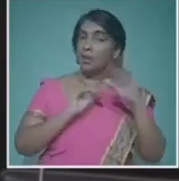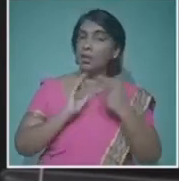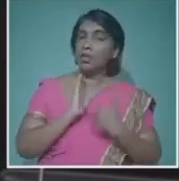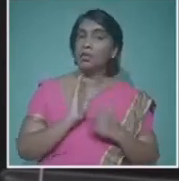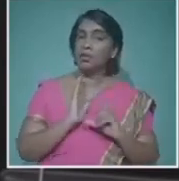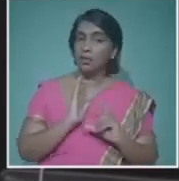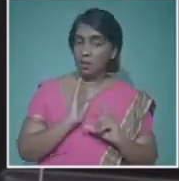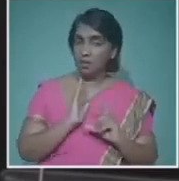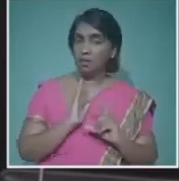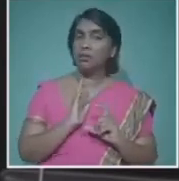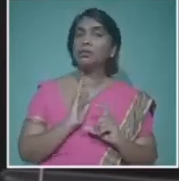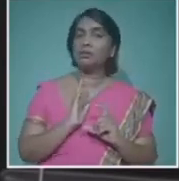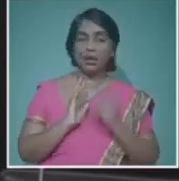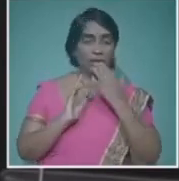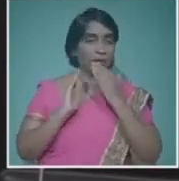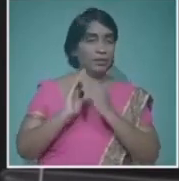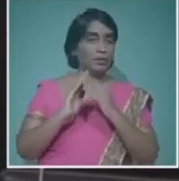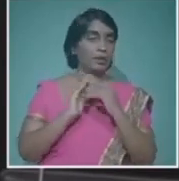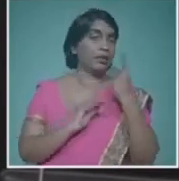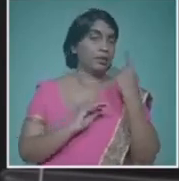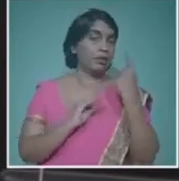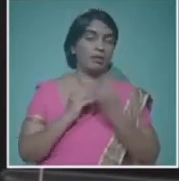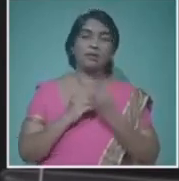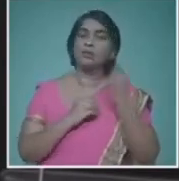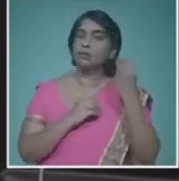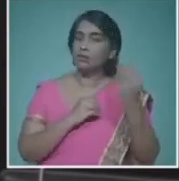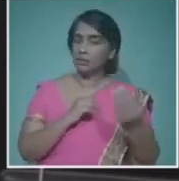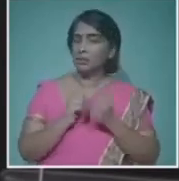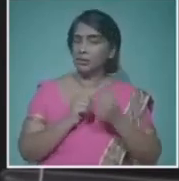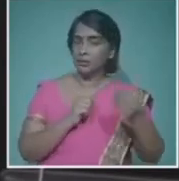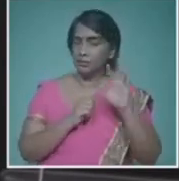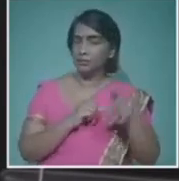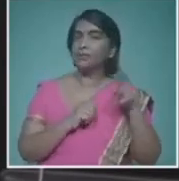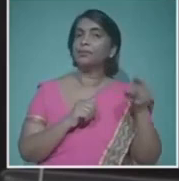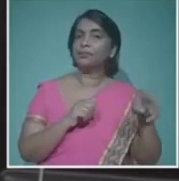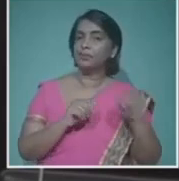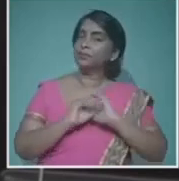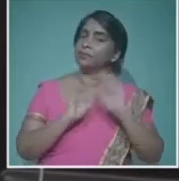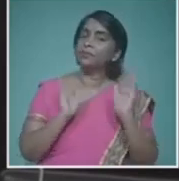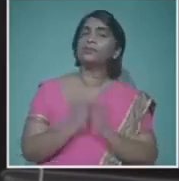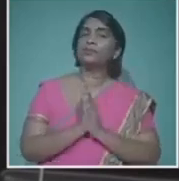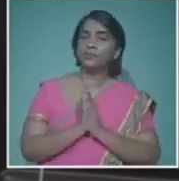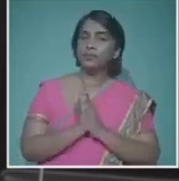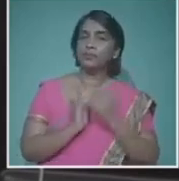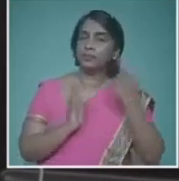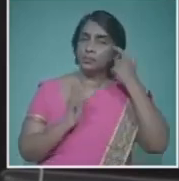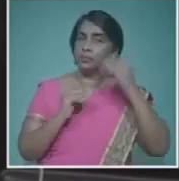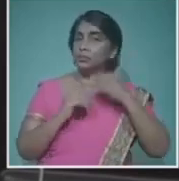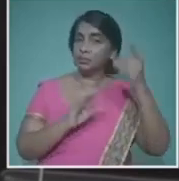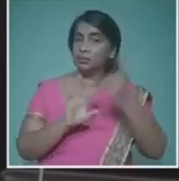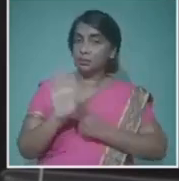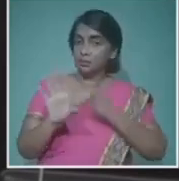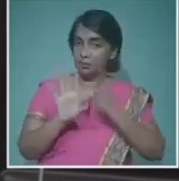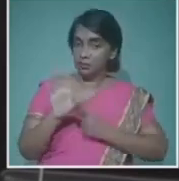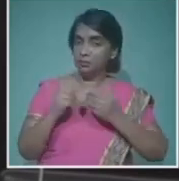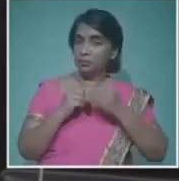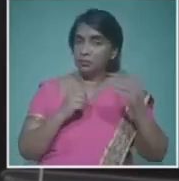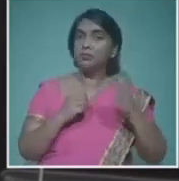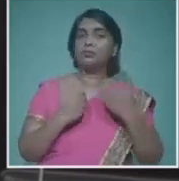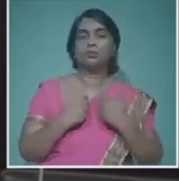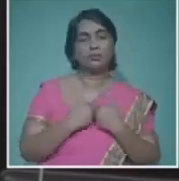තාක්ෂණය පාසල් 1000කට ලබා දෙන්න කටයුතු කරනවා. ඉතින් මේ සියල්ලක් තුළින් මහිතන්නේ ඉදිරි වර්ෂ කීපයක තුලදී